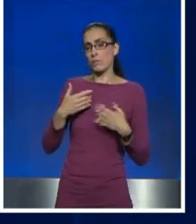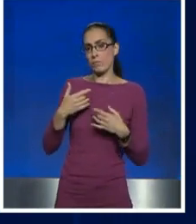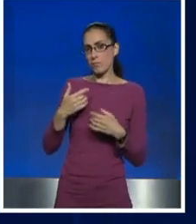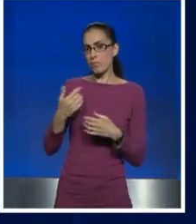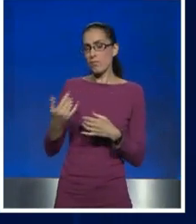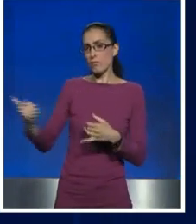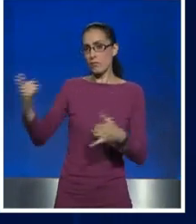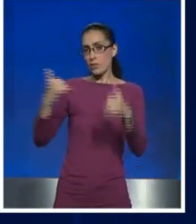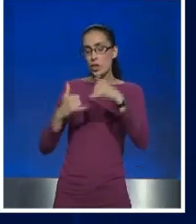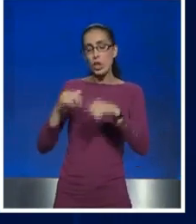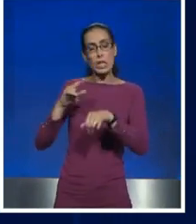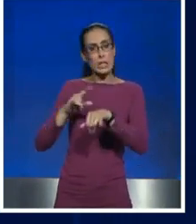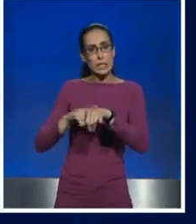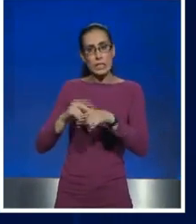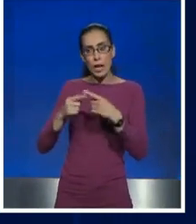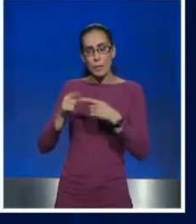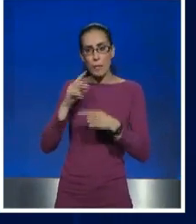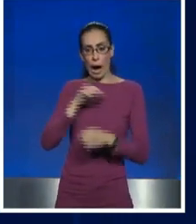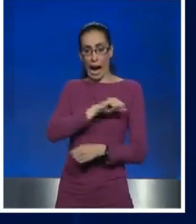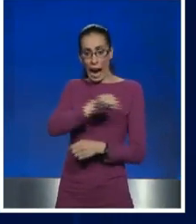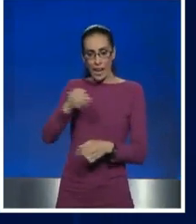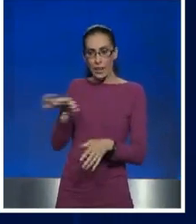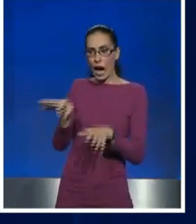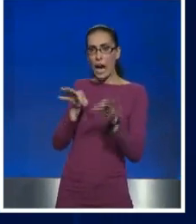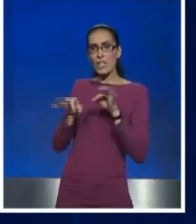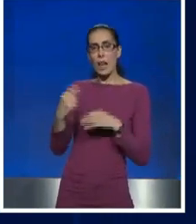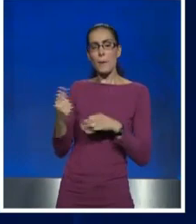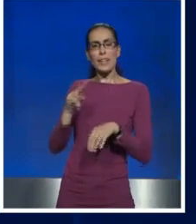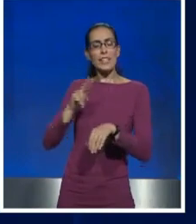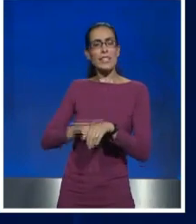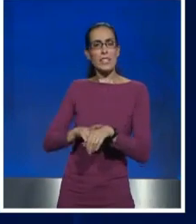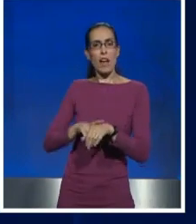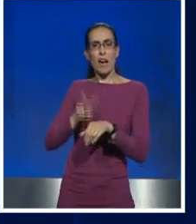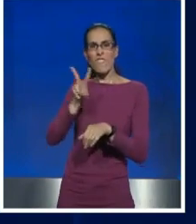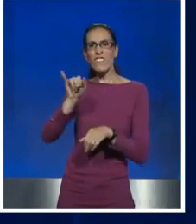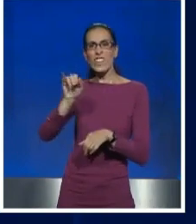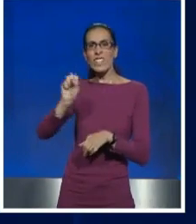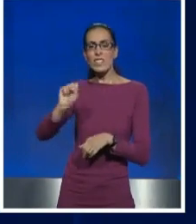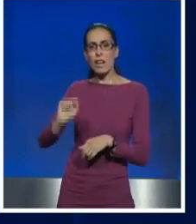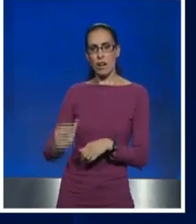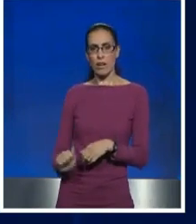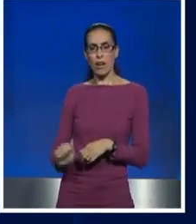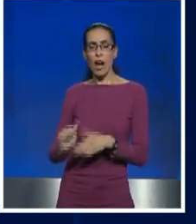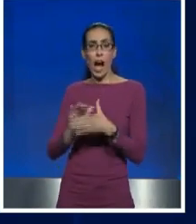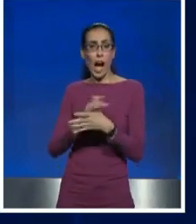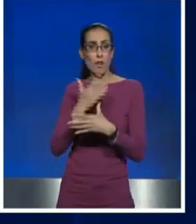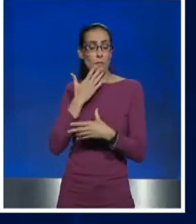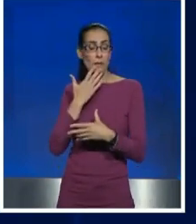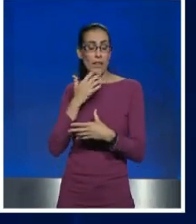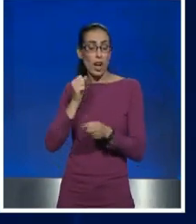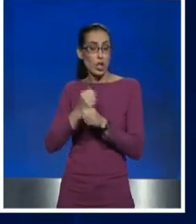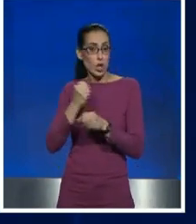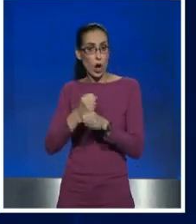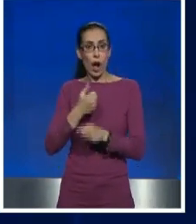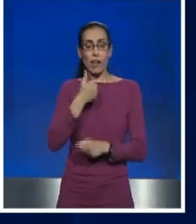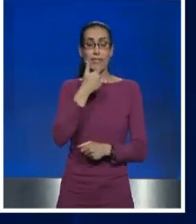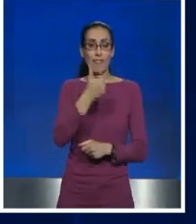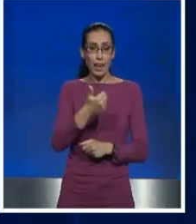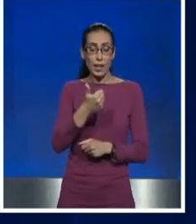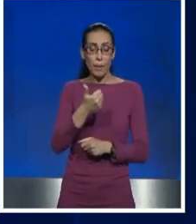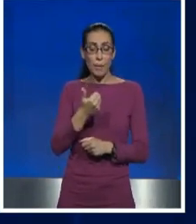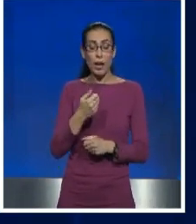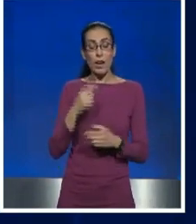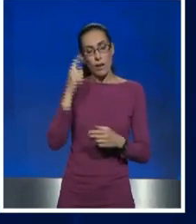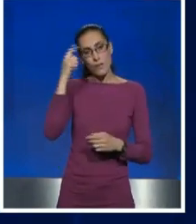nipproteġu il-futur ta' tfal tagħna, għax xogħol u valuri sodi isarfu f'nazzjon u